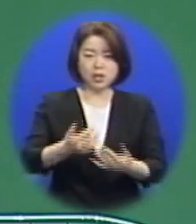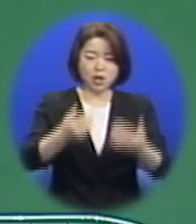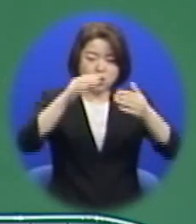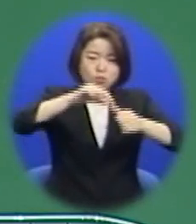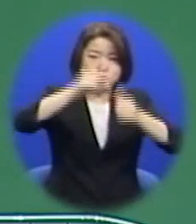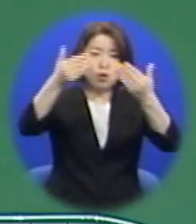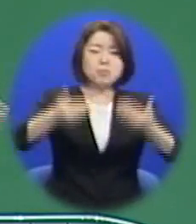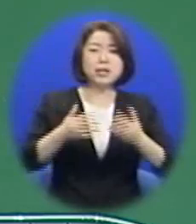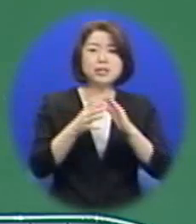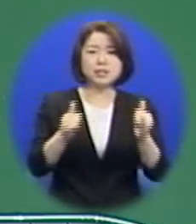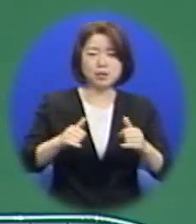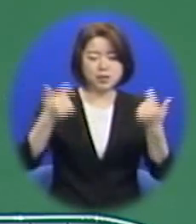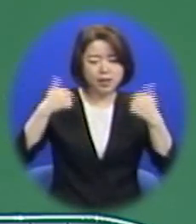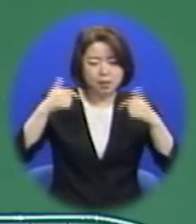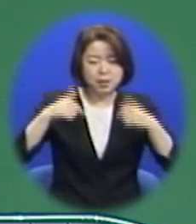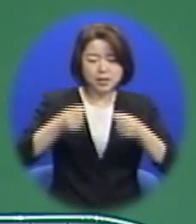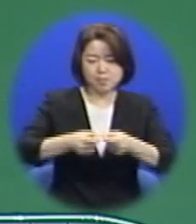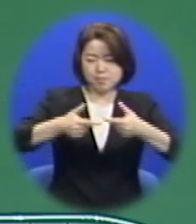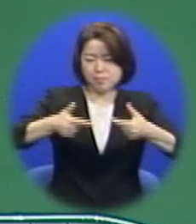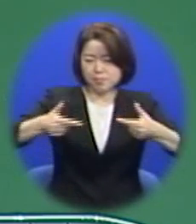날마다 더하게 하시니라.